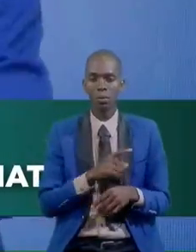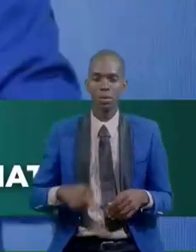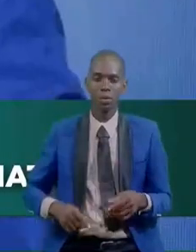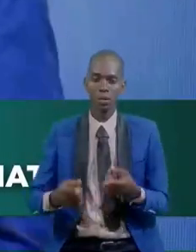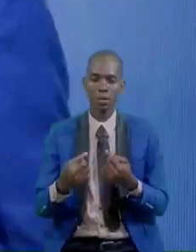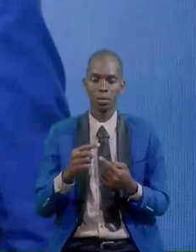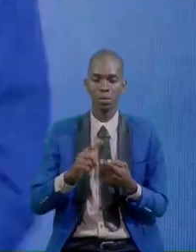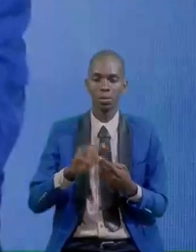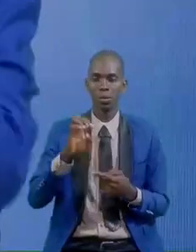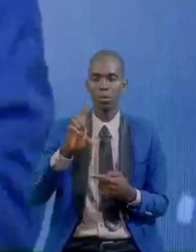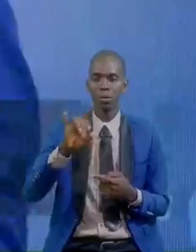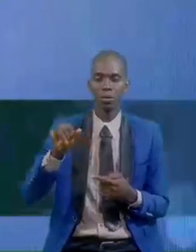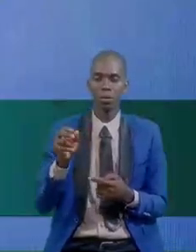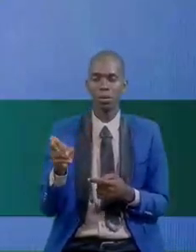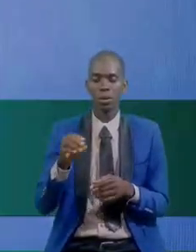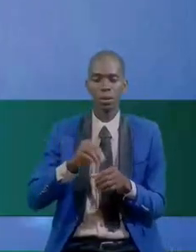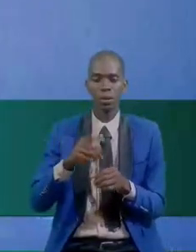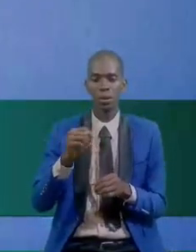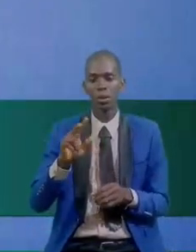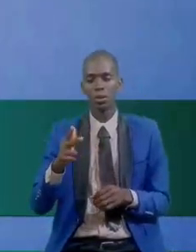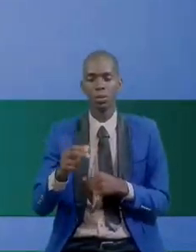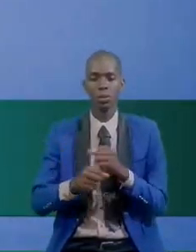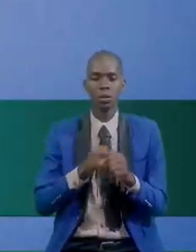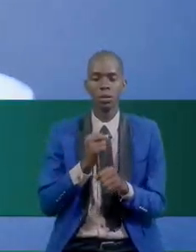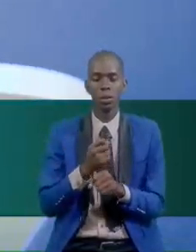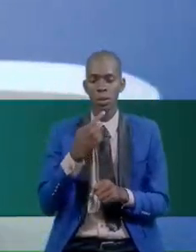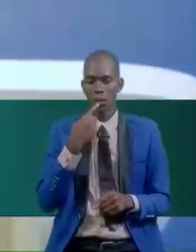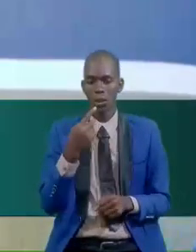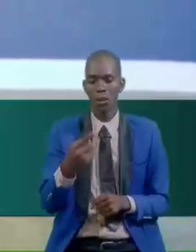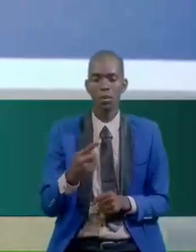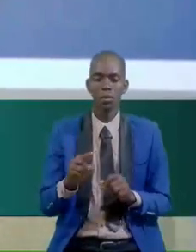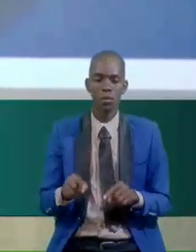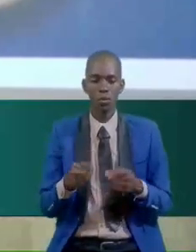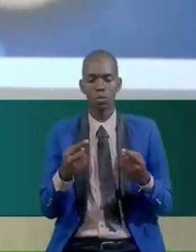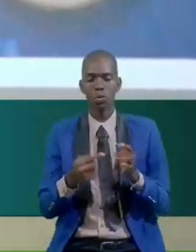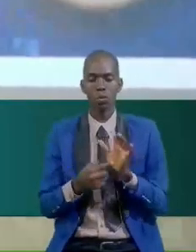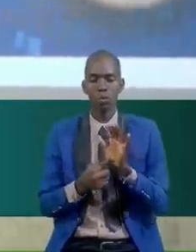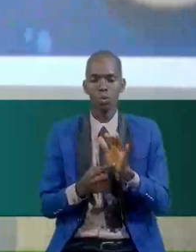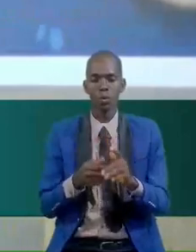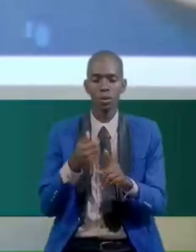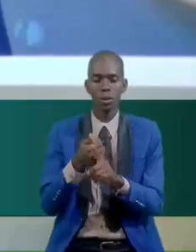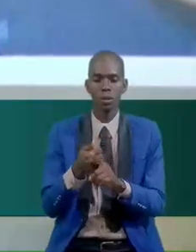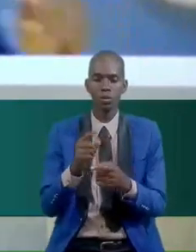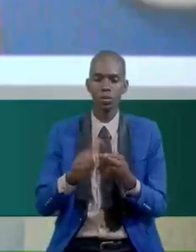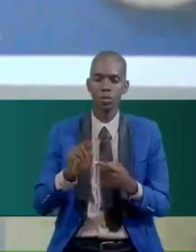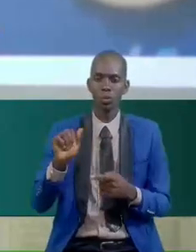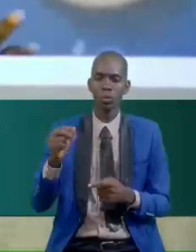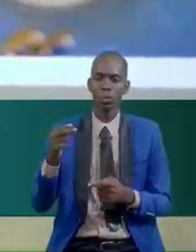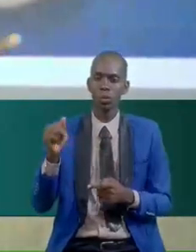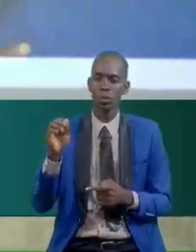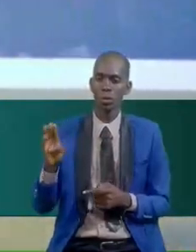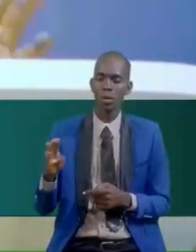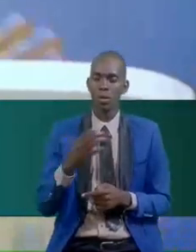La parole de l'Éternel fut adressée à Élie dans la troisième année. Va, présente-toi devant